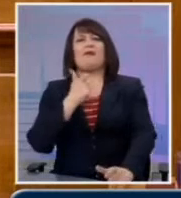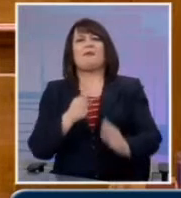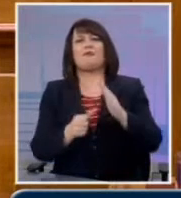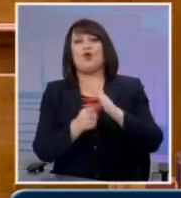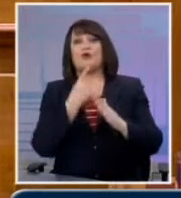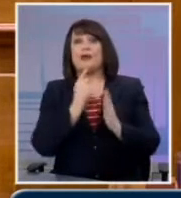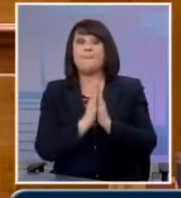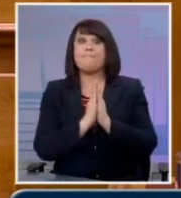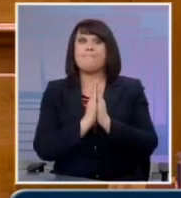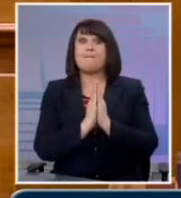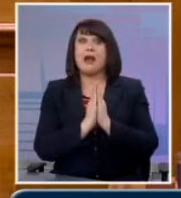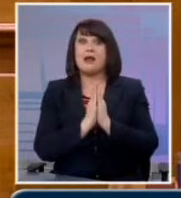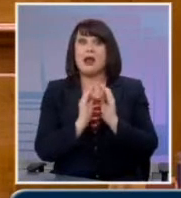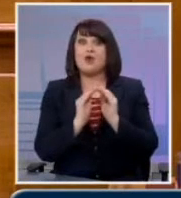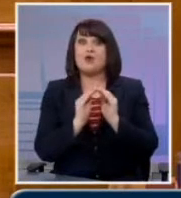Παρακαλώ.